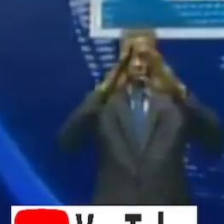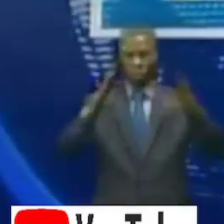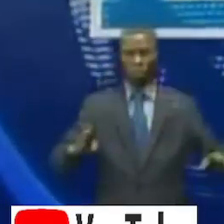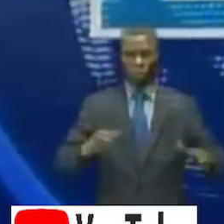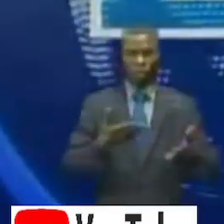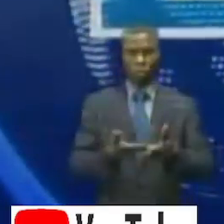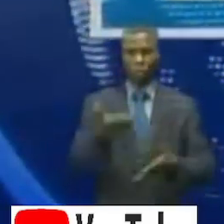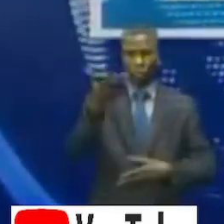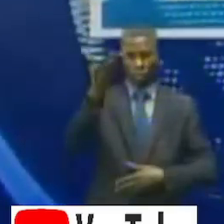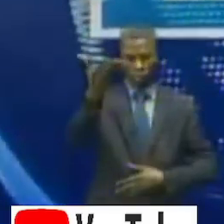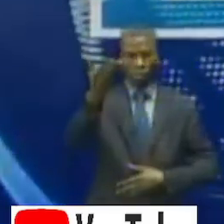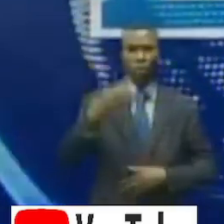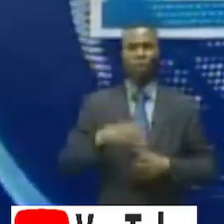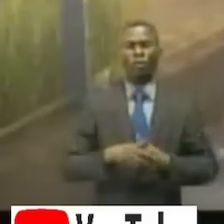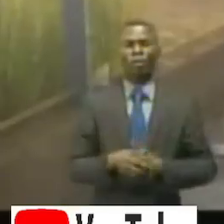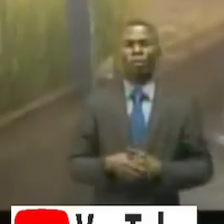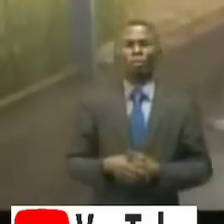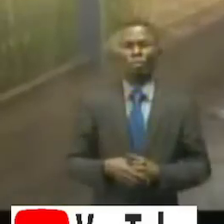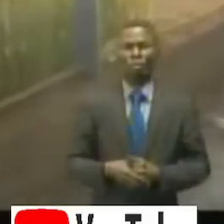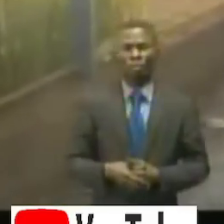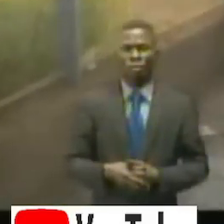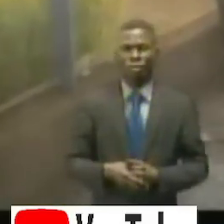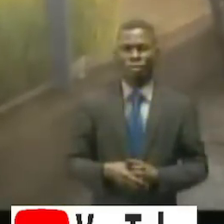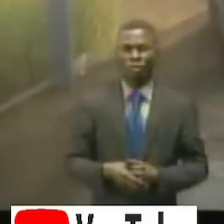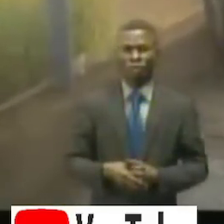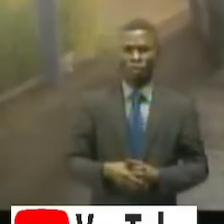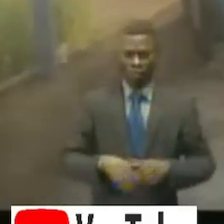Jean-Richard Coalé pour le reportage.